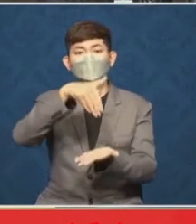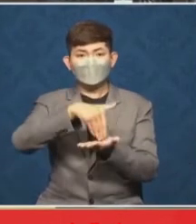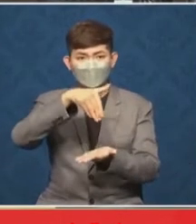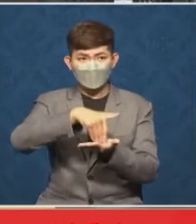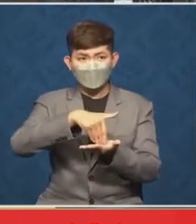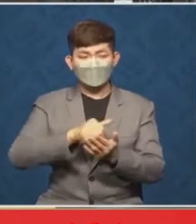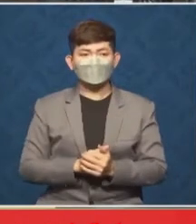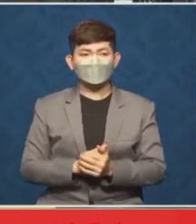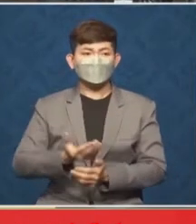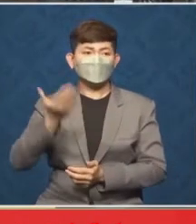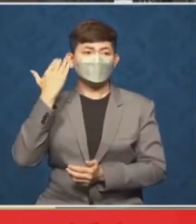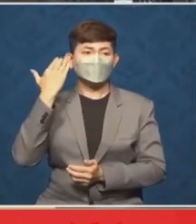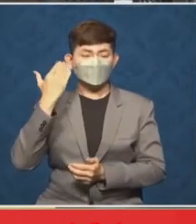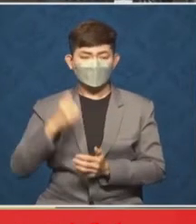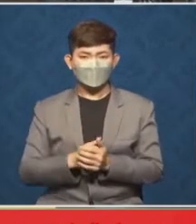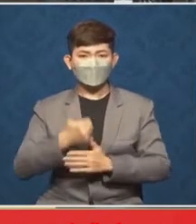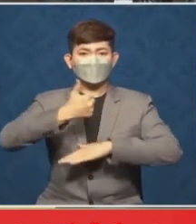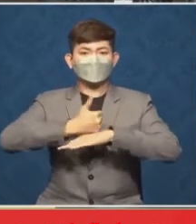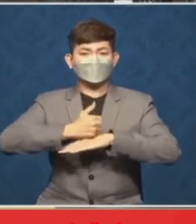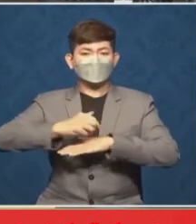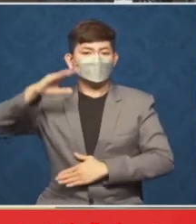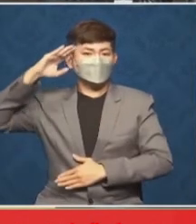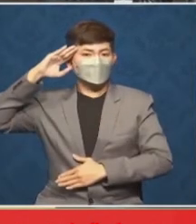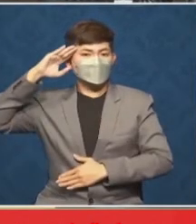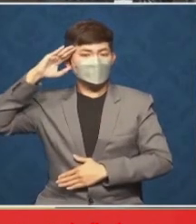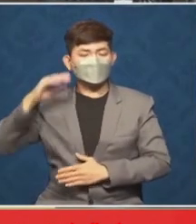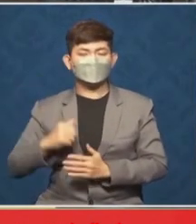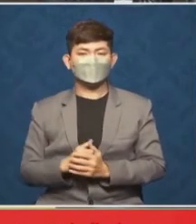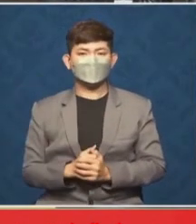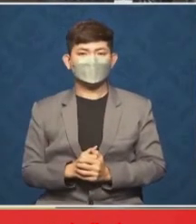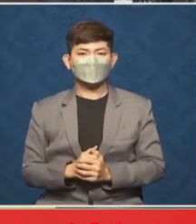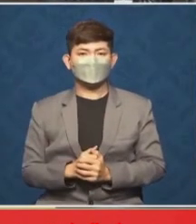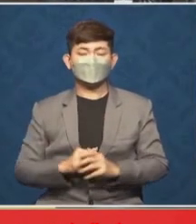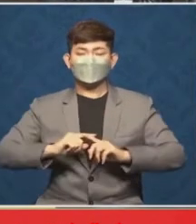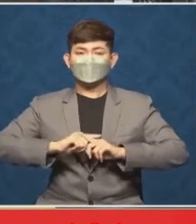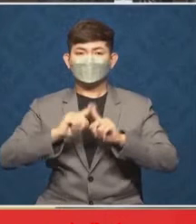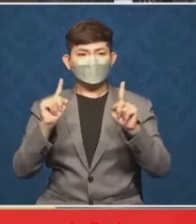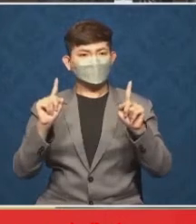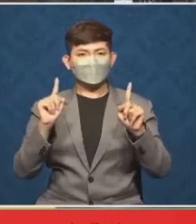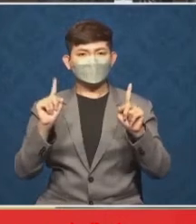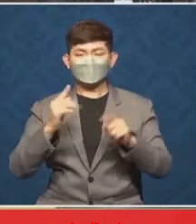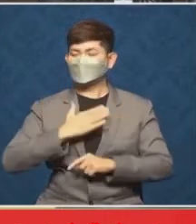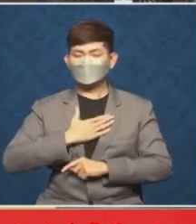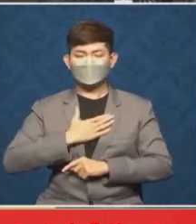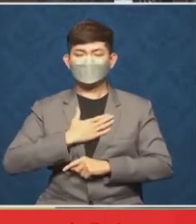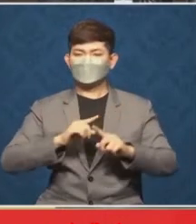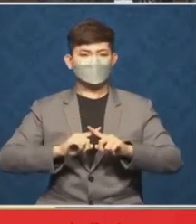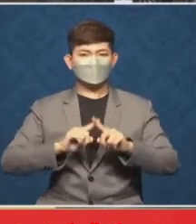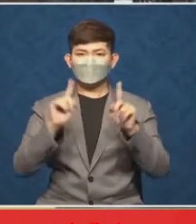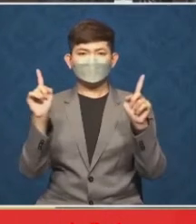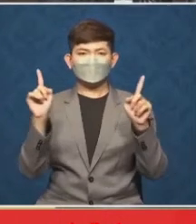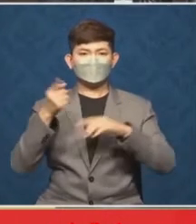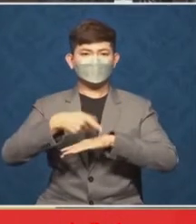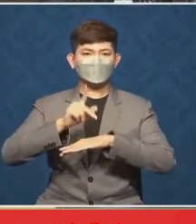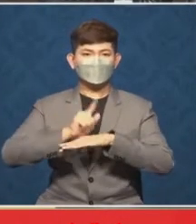อดีตผู้บัญชาการทหารบกแต่ท่านแตกต่างจากผมแตกจากท่านประธ